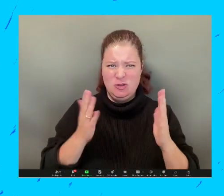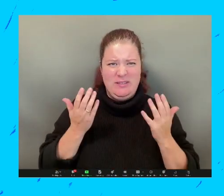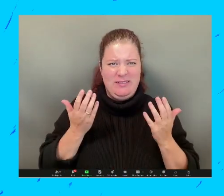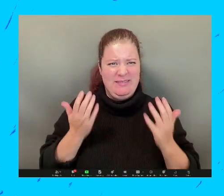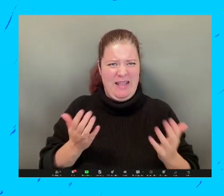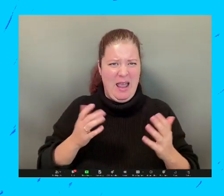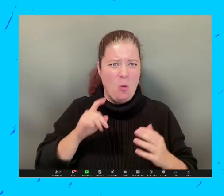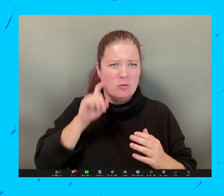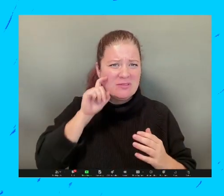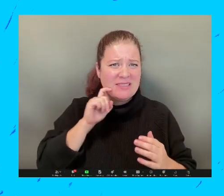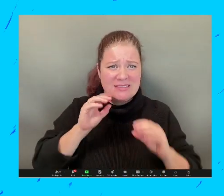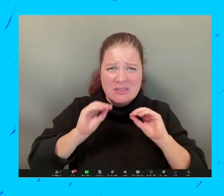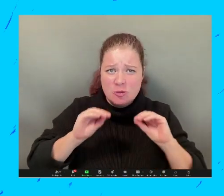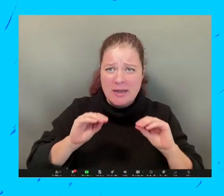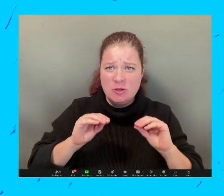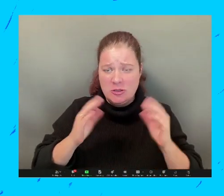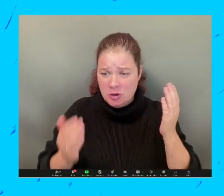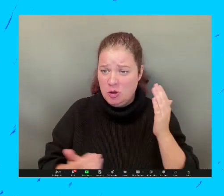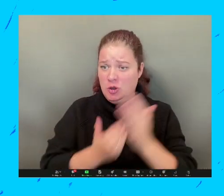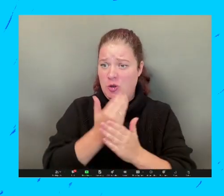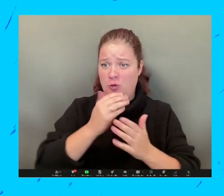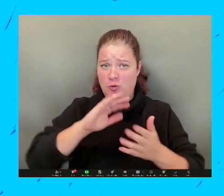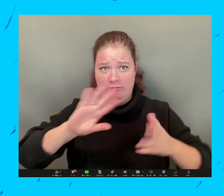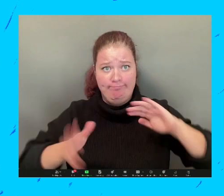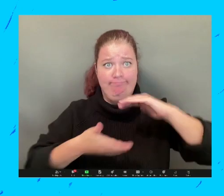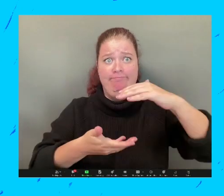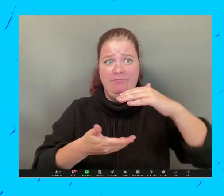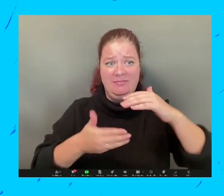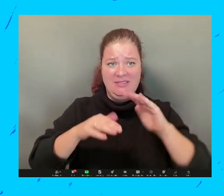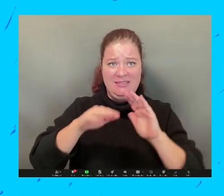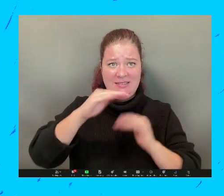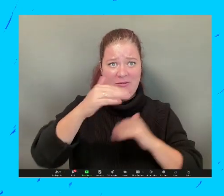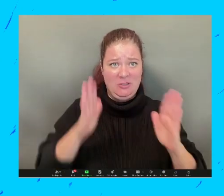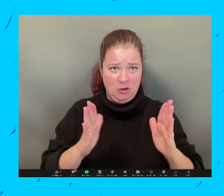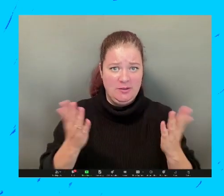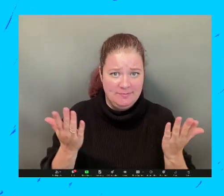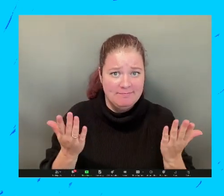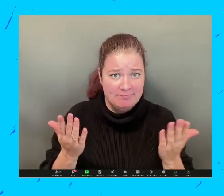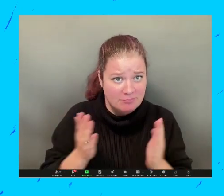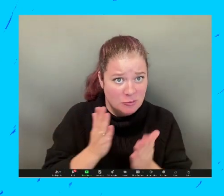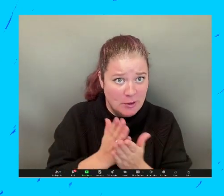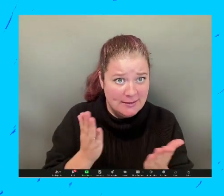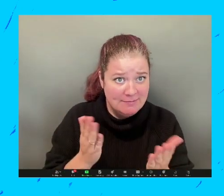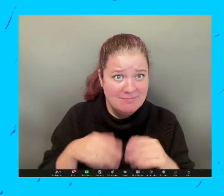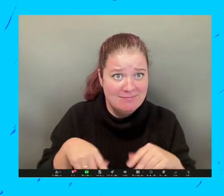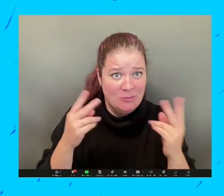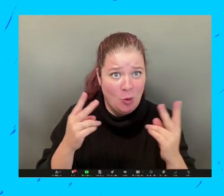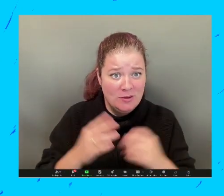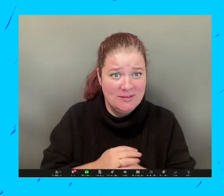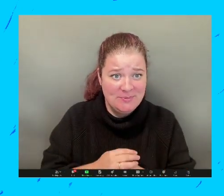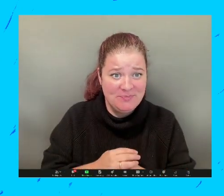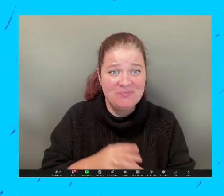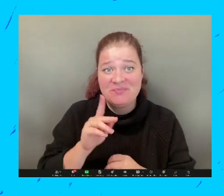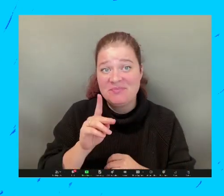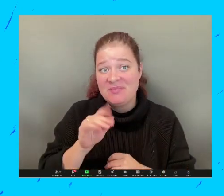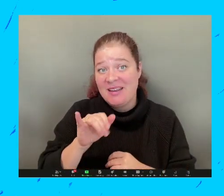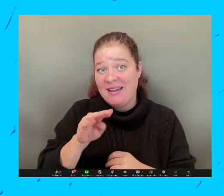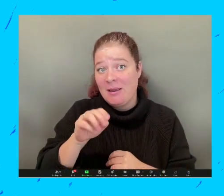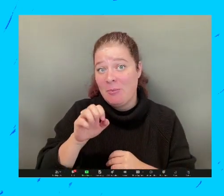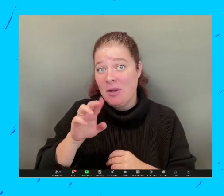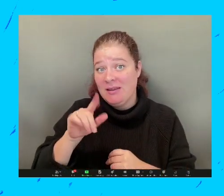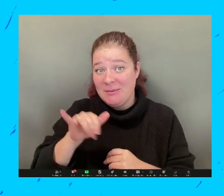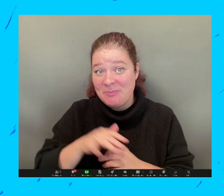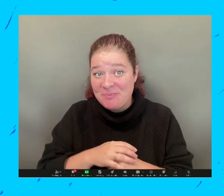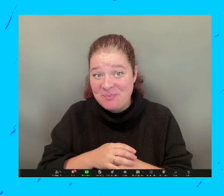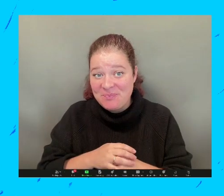qu'est-ce que c'est que l'éducation sexuelle. Donc, Kelili. Thank you so much, Babi. We